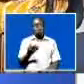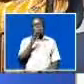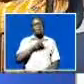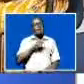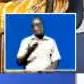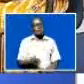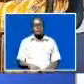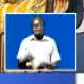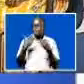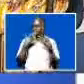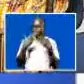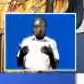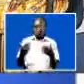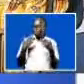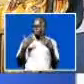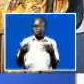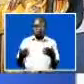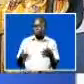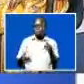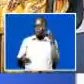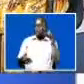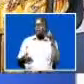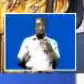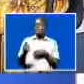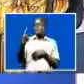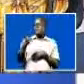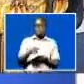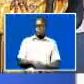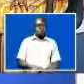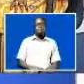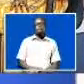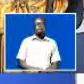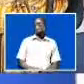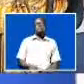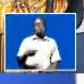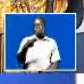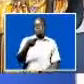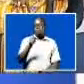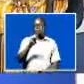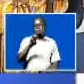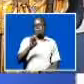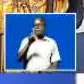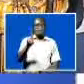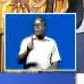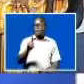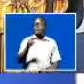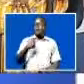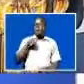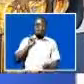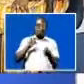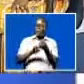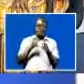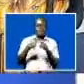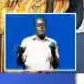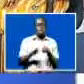Haya, shukrani sana. Huyo ni Henry ambaye ametupigia simu. Wa kwanza alikuwa ni Ahmed, anasema kuwa alikuwa na mke lakini alikuwa njana wivu na tamaa